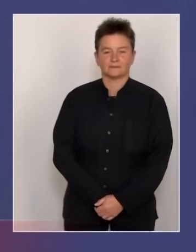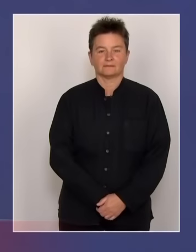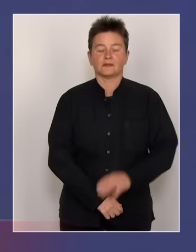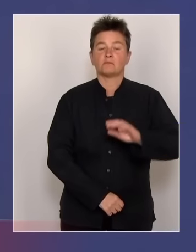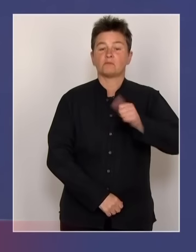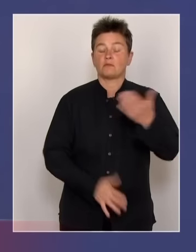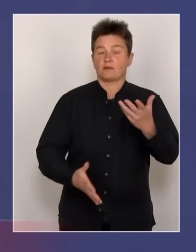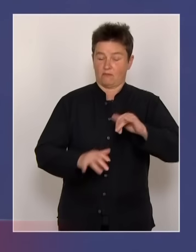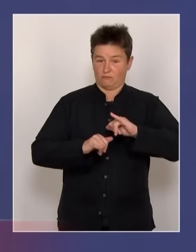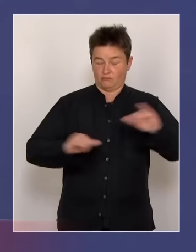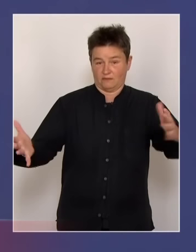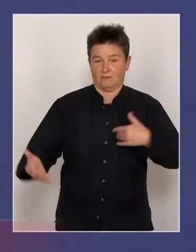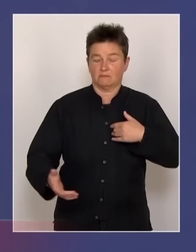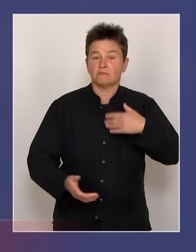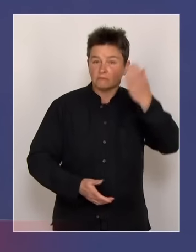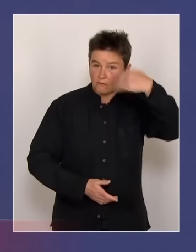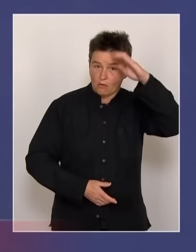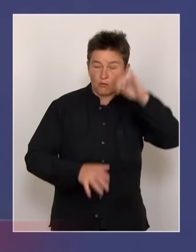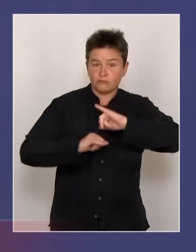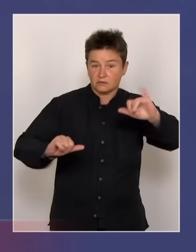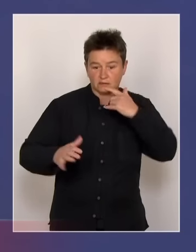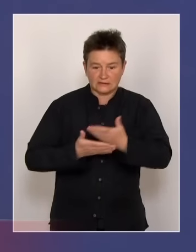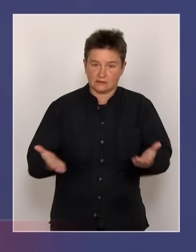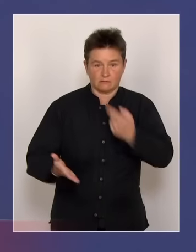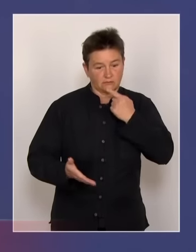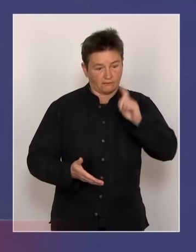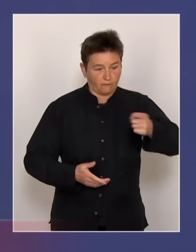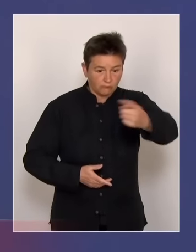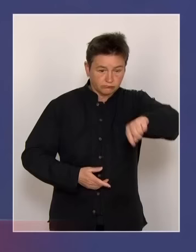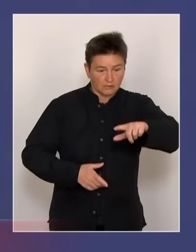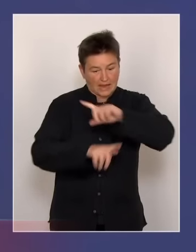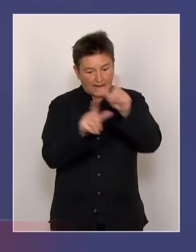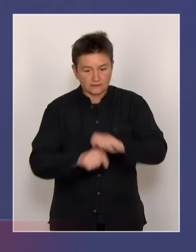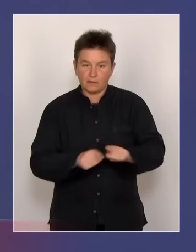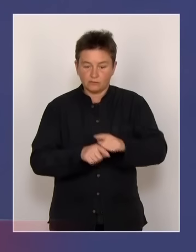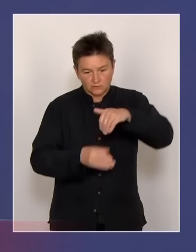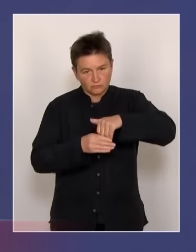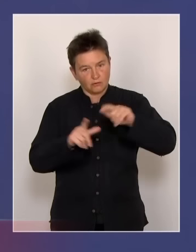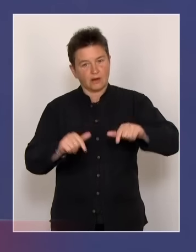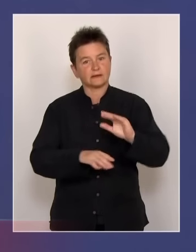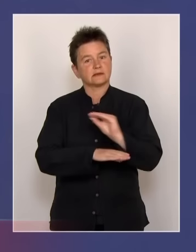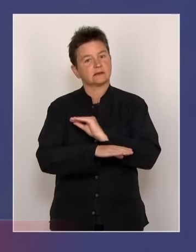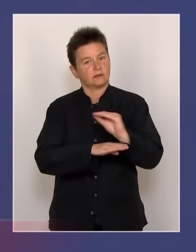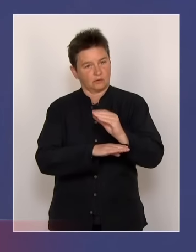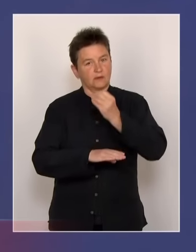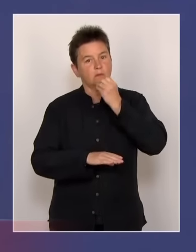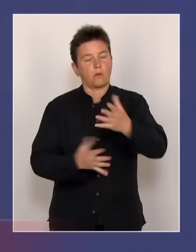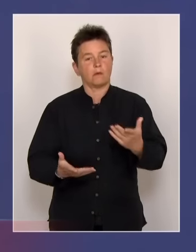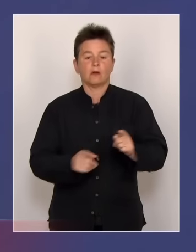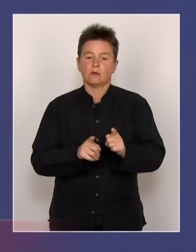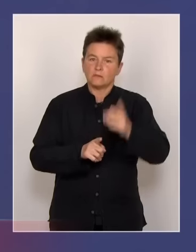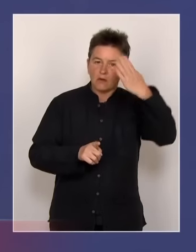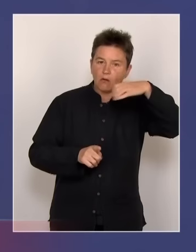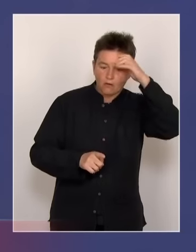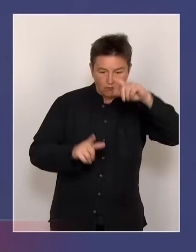L'Europe puissance, c'est simple. C'est une Europe qui se fait respecter et qui assure sa sécurité. C'est une Europe qui